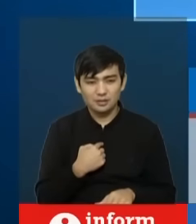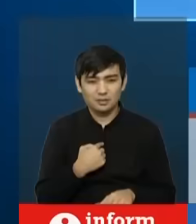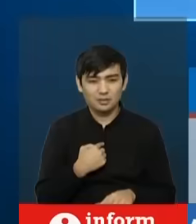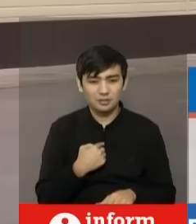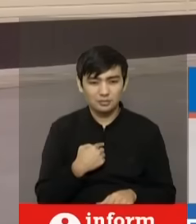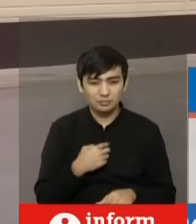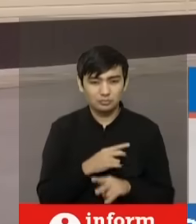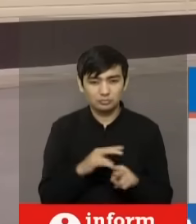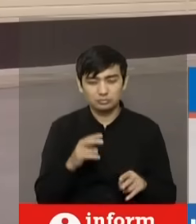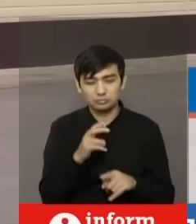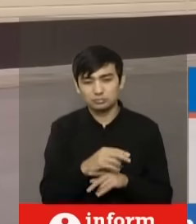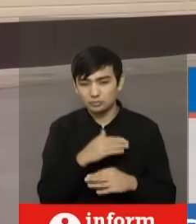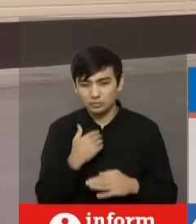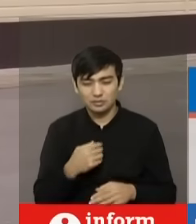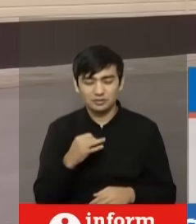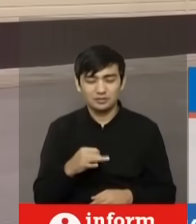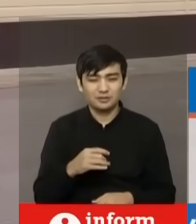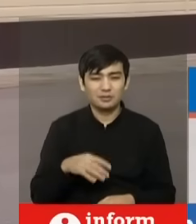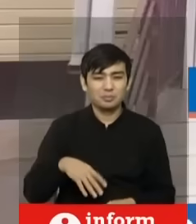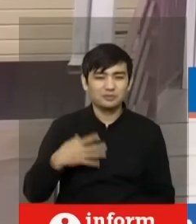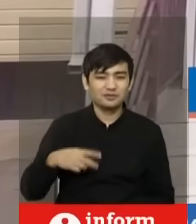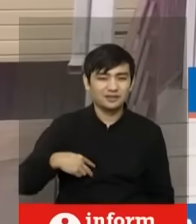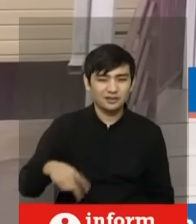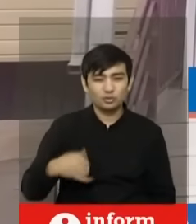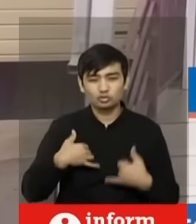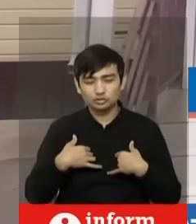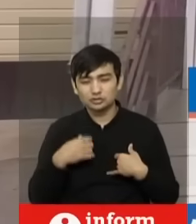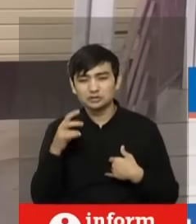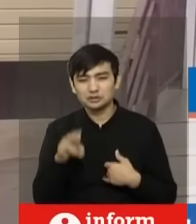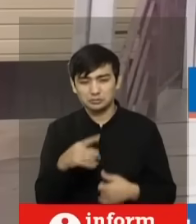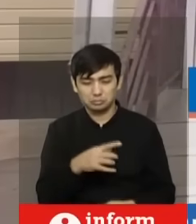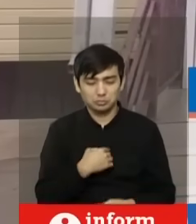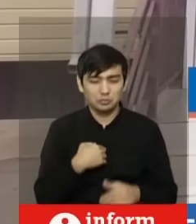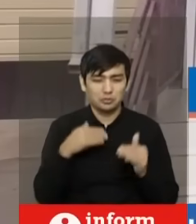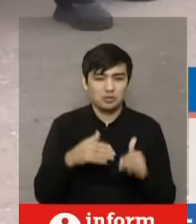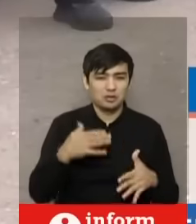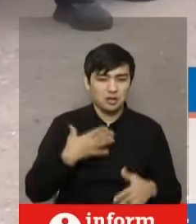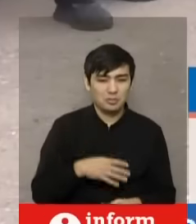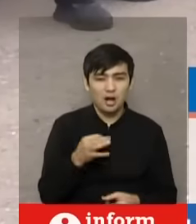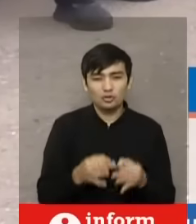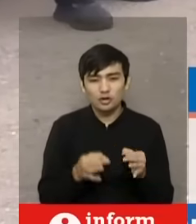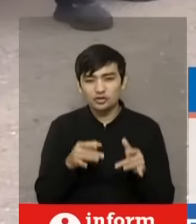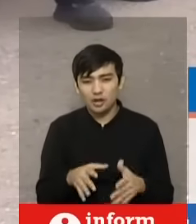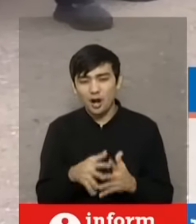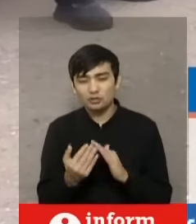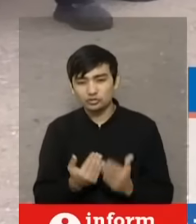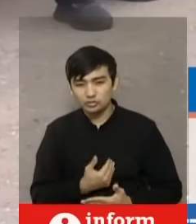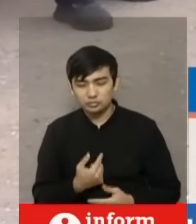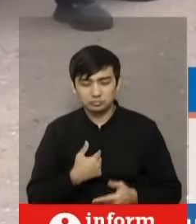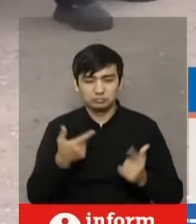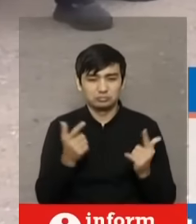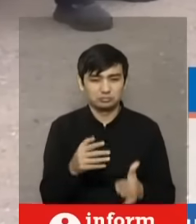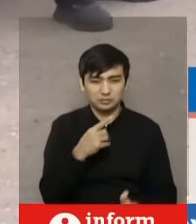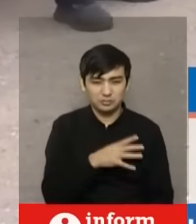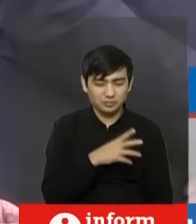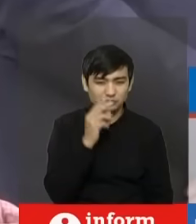de jok. Мектептің бұрынғы директоры мұғалімдердің айтқандарын жоққа шығарды. Сот шешіміне ауыл тұрғындарымен келіспеймін деген